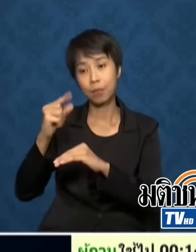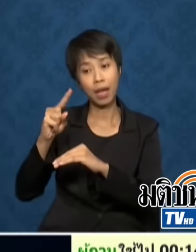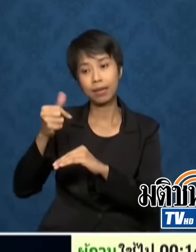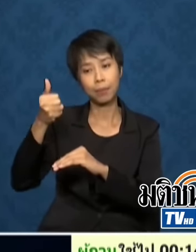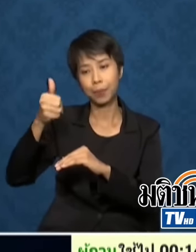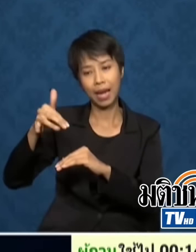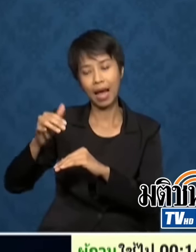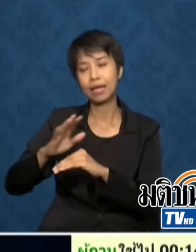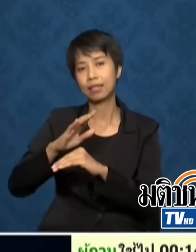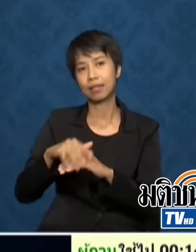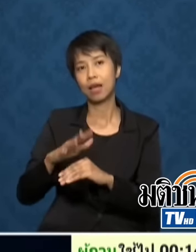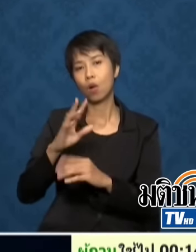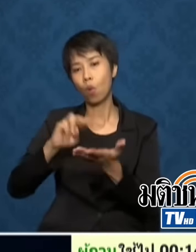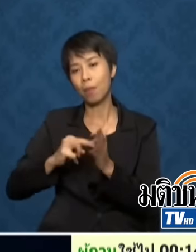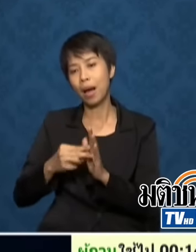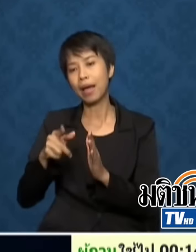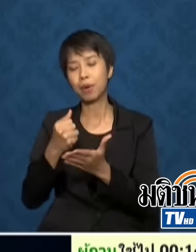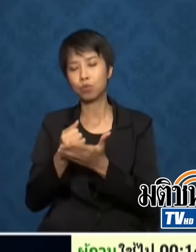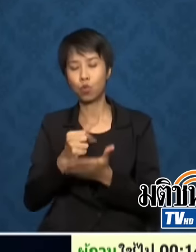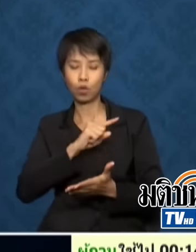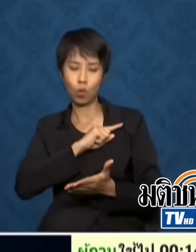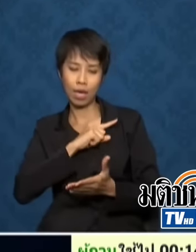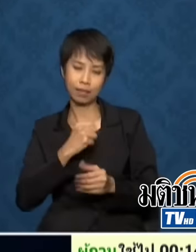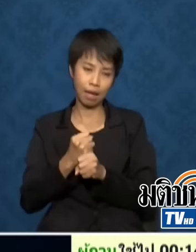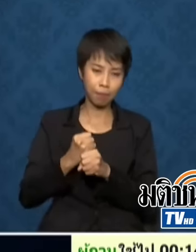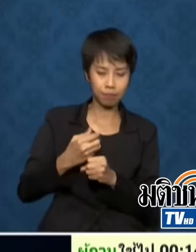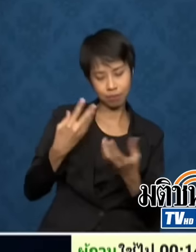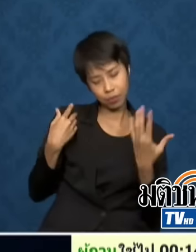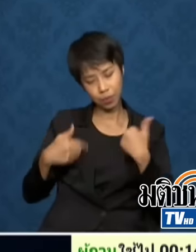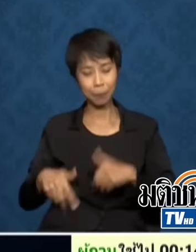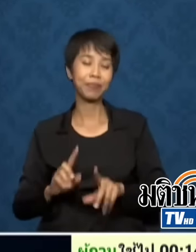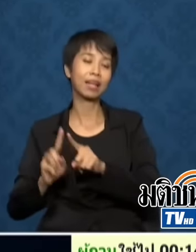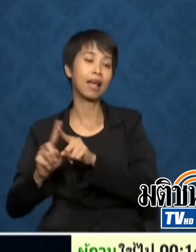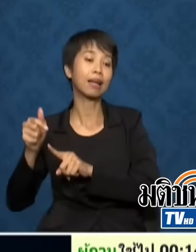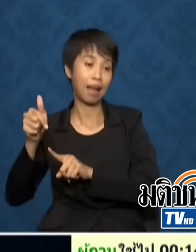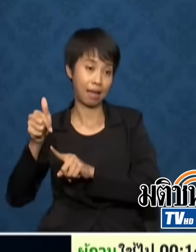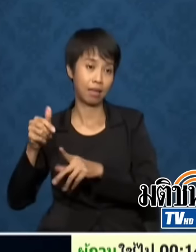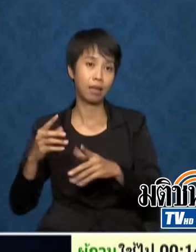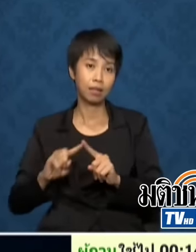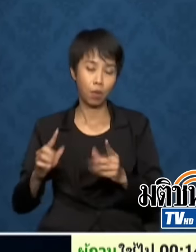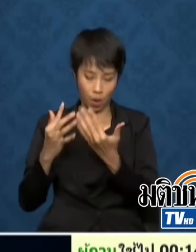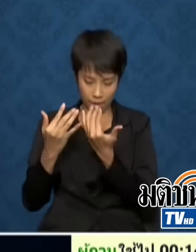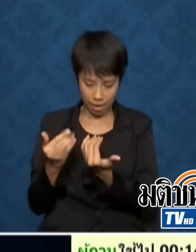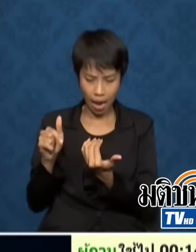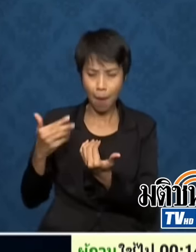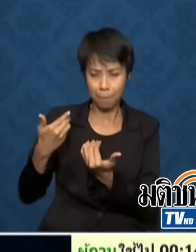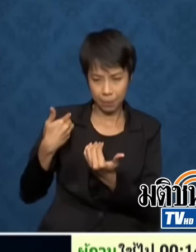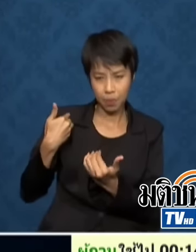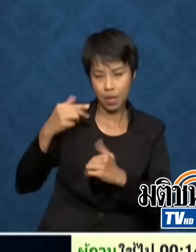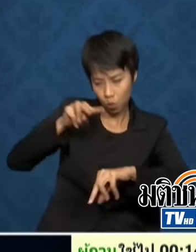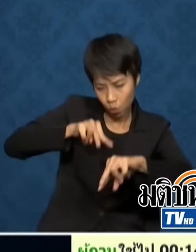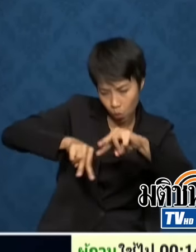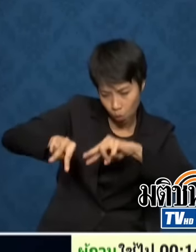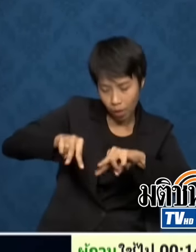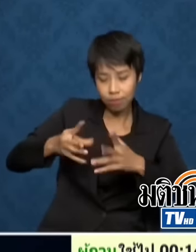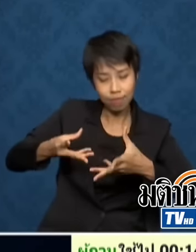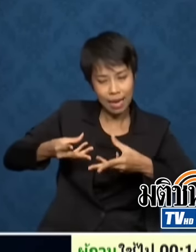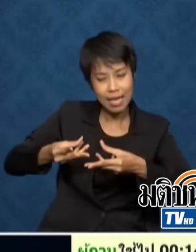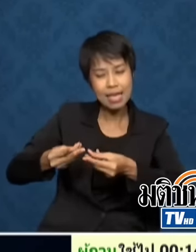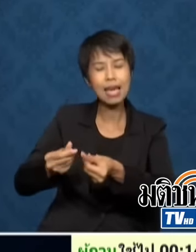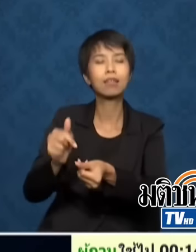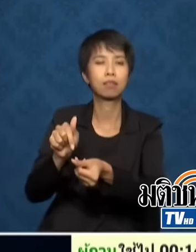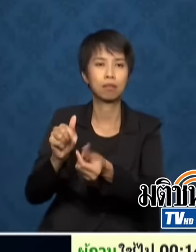การช่วยเหลือตัวเองได้เล็กน้อยอะไรทักษะนี้ก็เรียนว่าก็ได้ดูกันอย่างรอบคอบครับแล้วผม